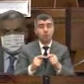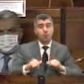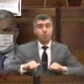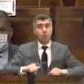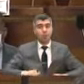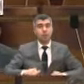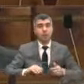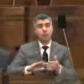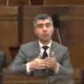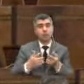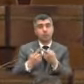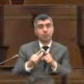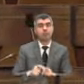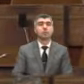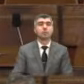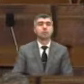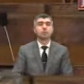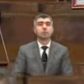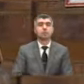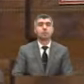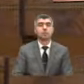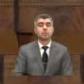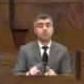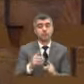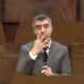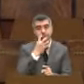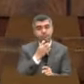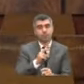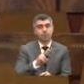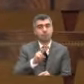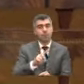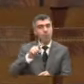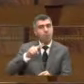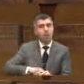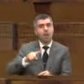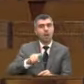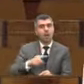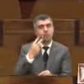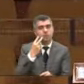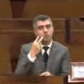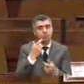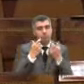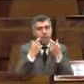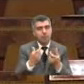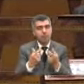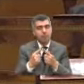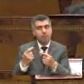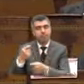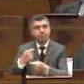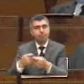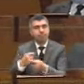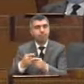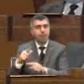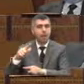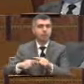متبعة هذه القطاعات ديال الاقتصاد، كنتأسفوا يوميا من اللي كنشوفوا الحالة ديال الاقتصاد ديالنا،